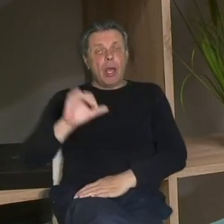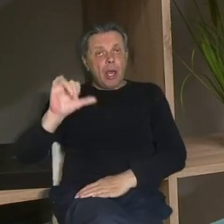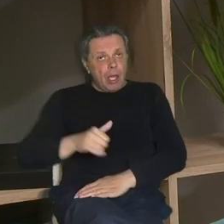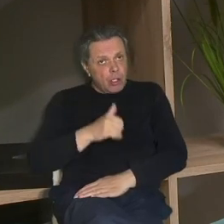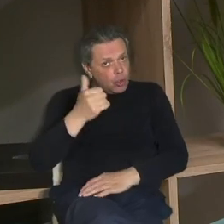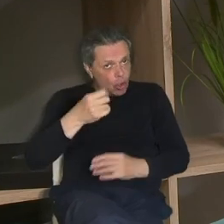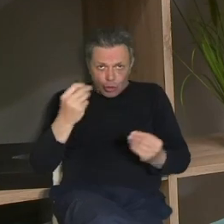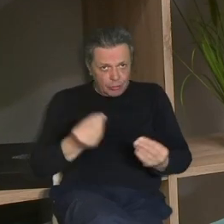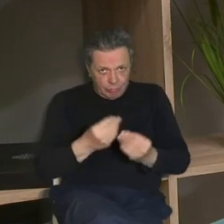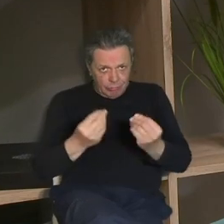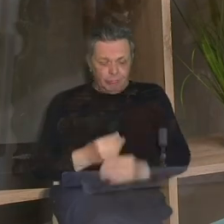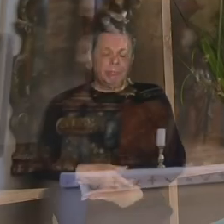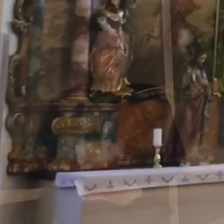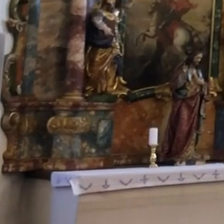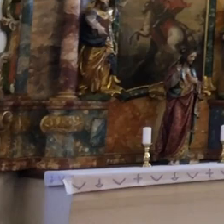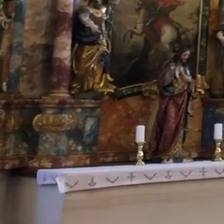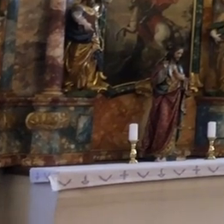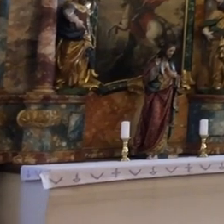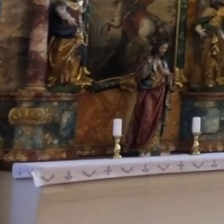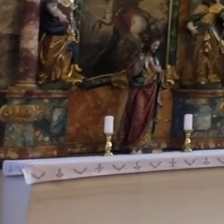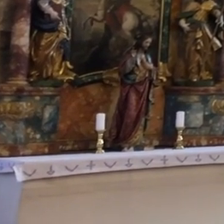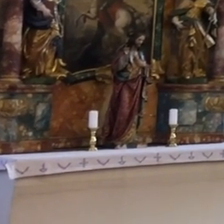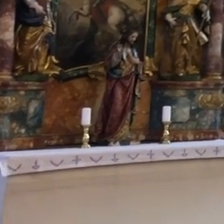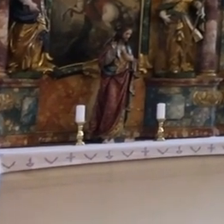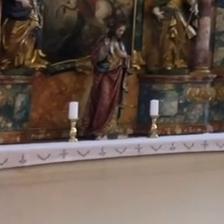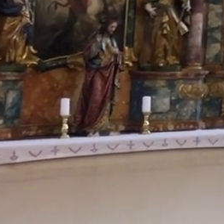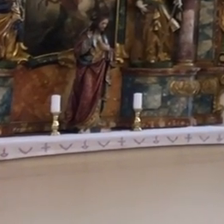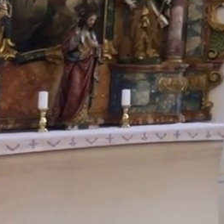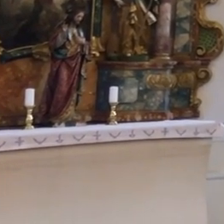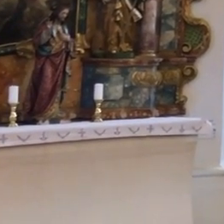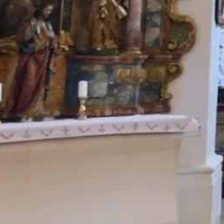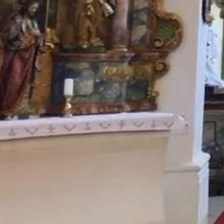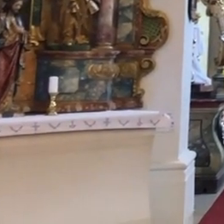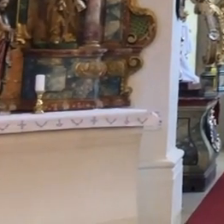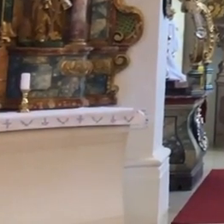Tamo se nalazi i svetište Majke Milosrđa.